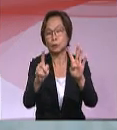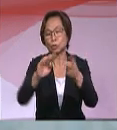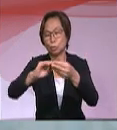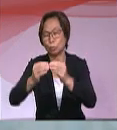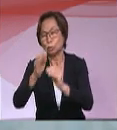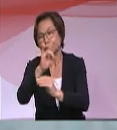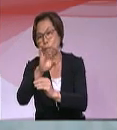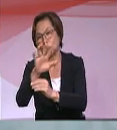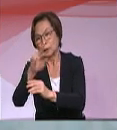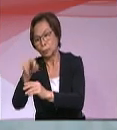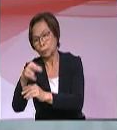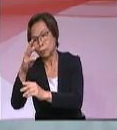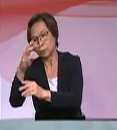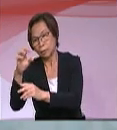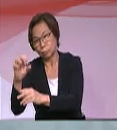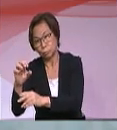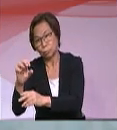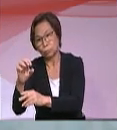nombor